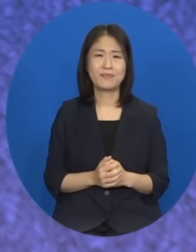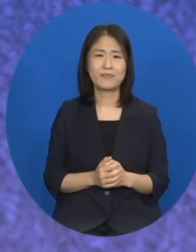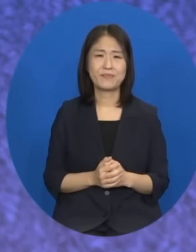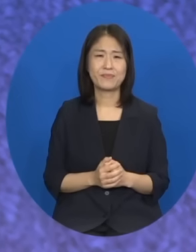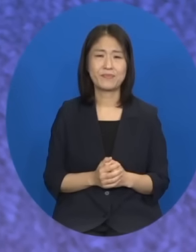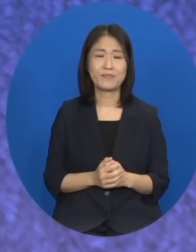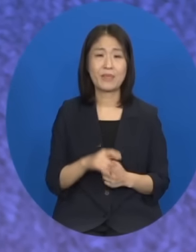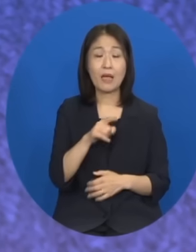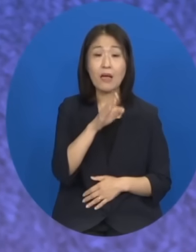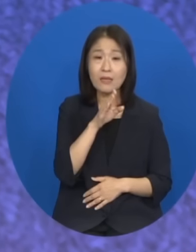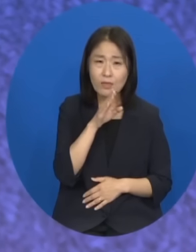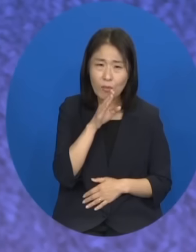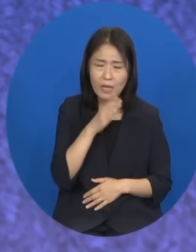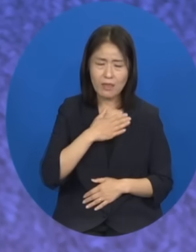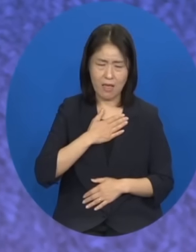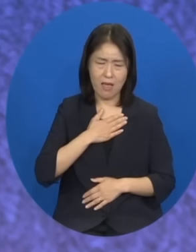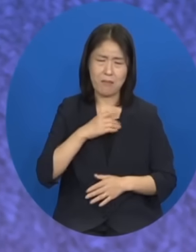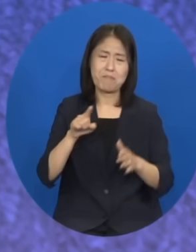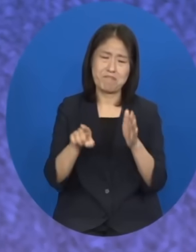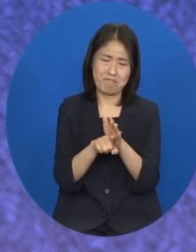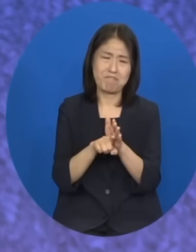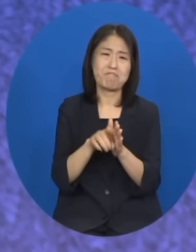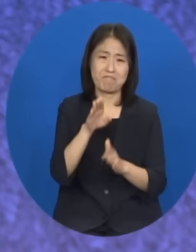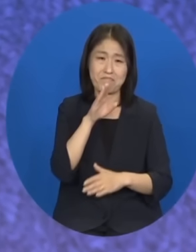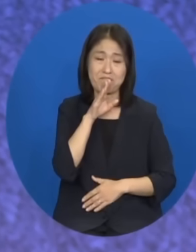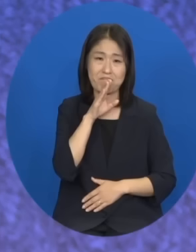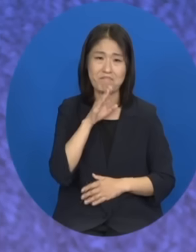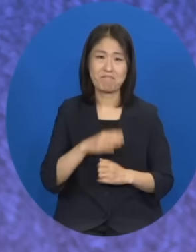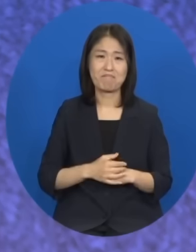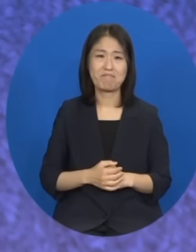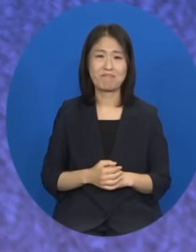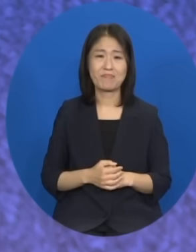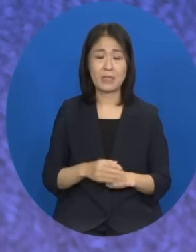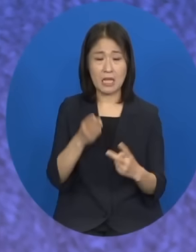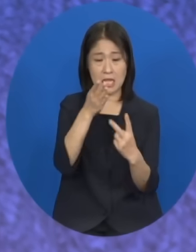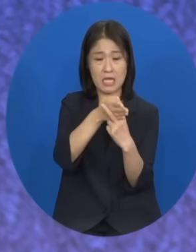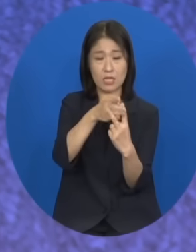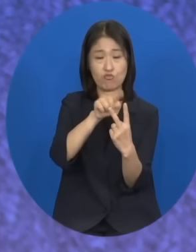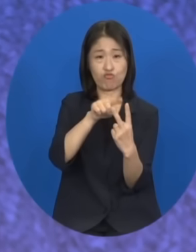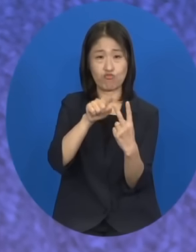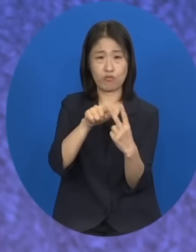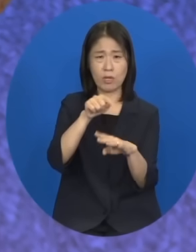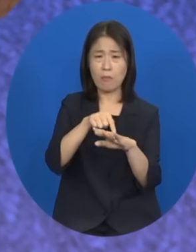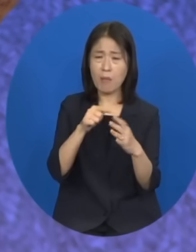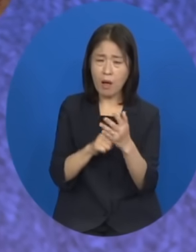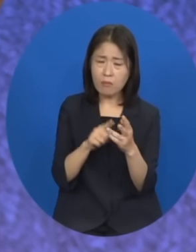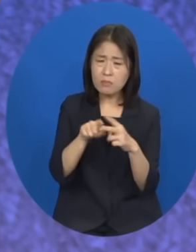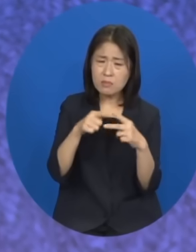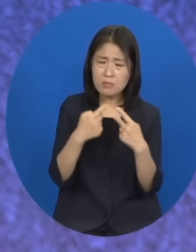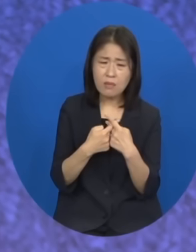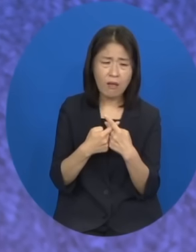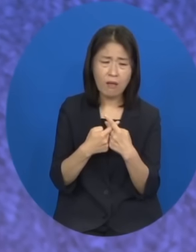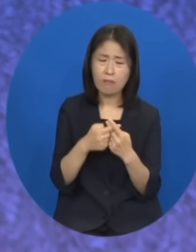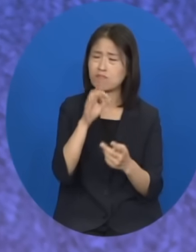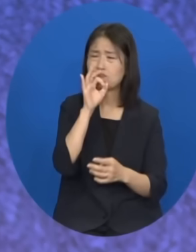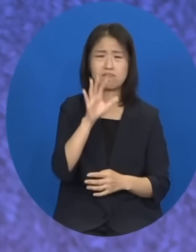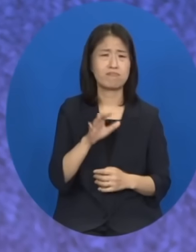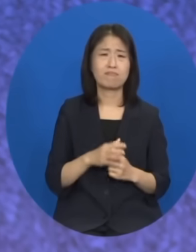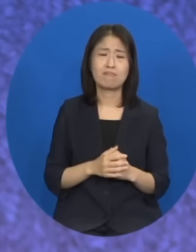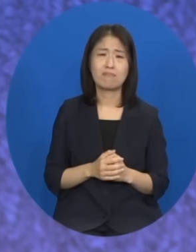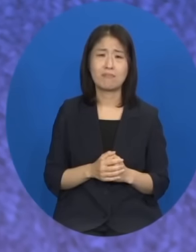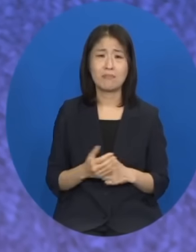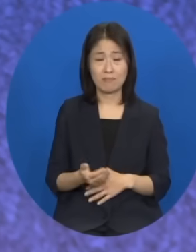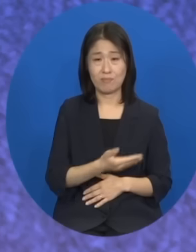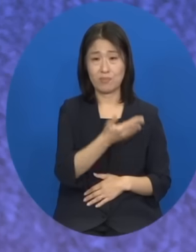네가 정말 나를 믿는구나. 여러분, 이 두 가지 마음을 이해하기 쉽지 않으실 거예요.